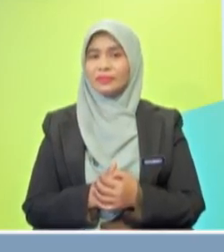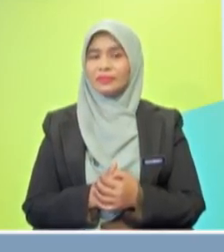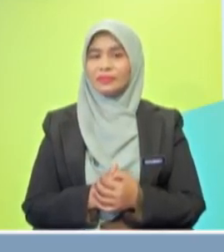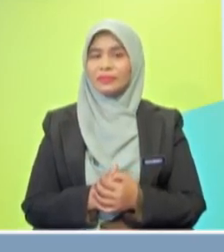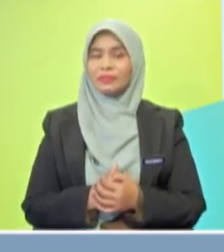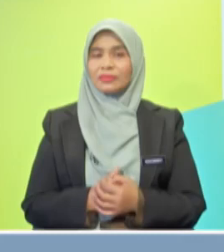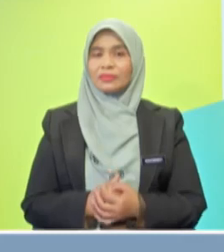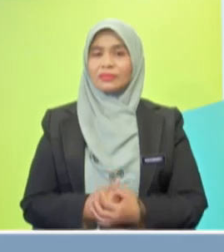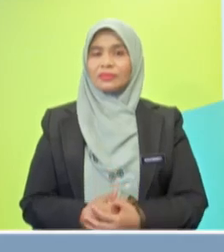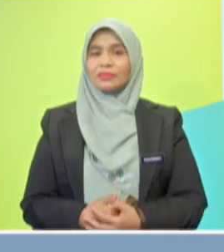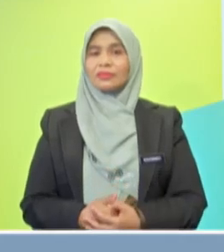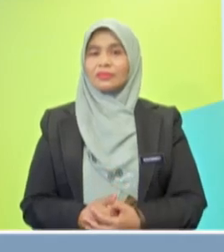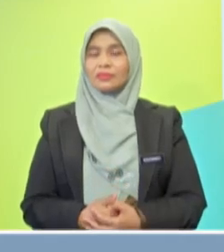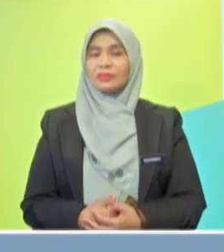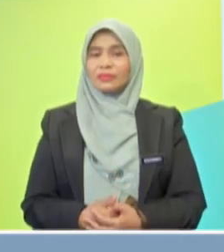Wa khairi ma.